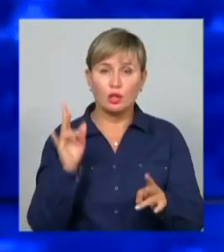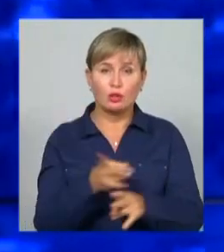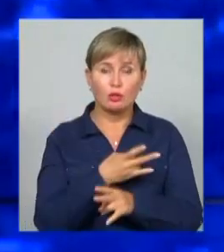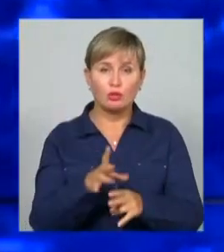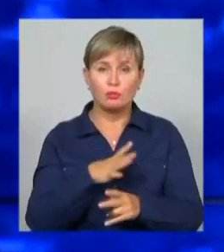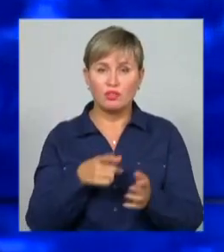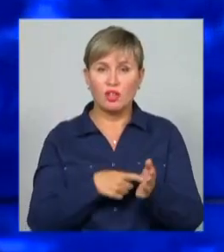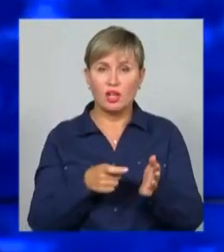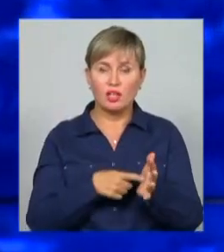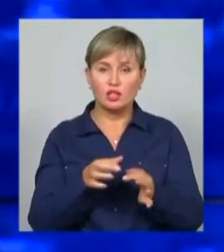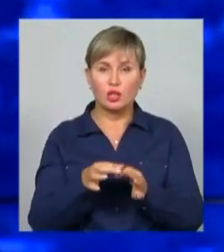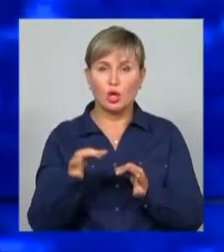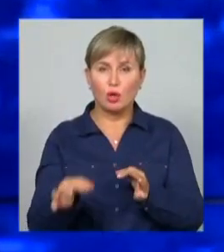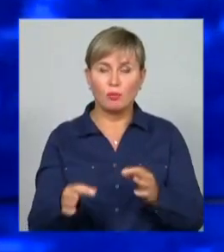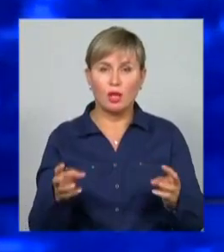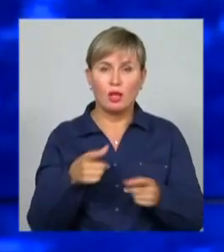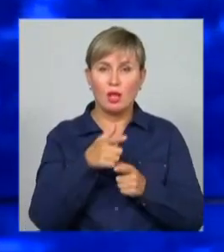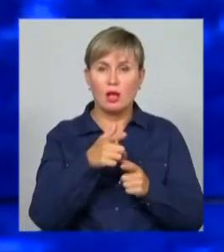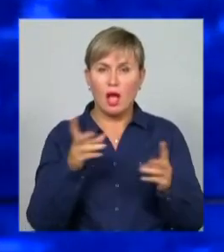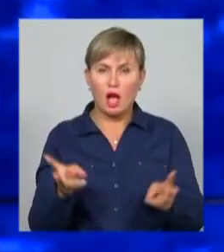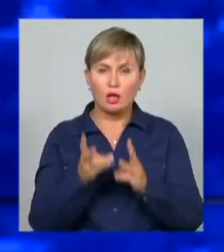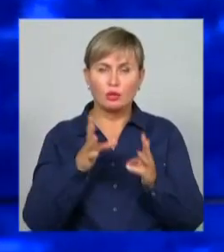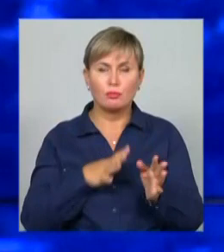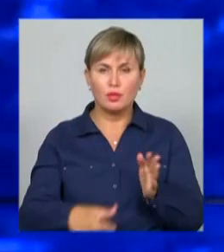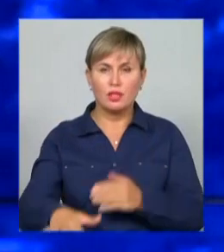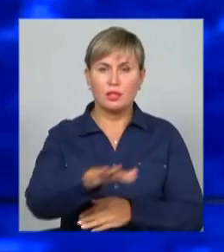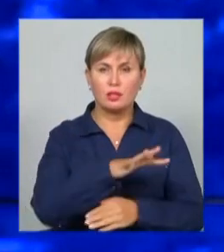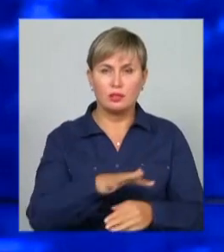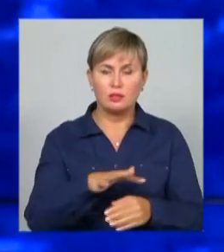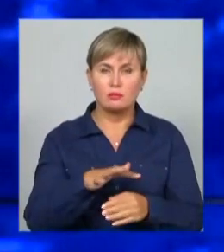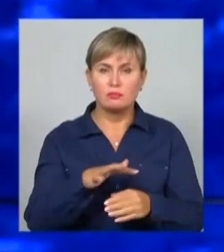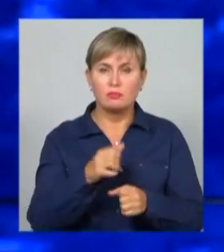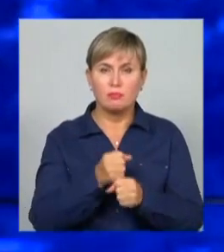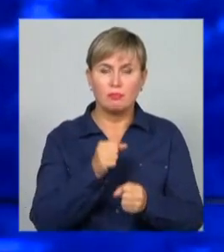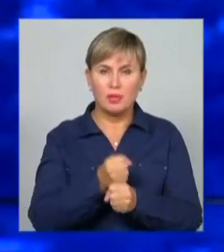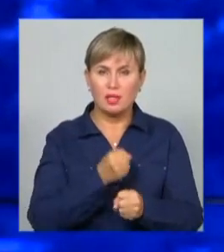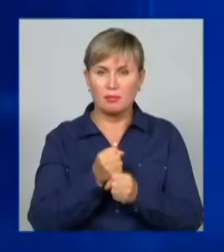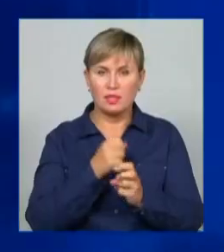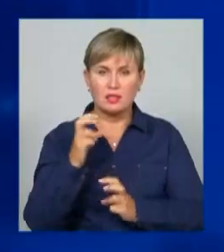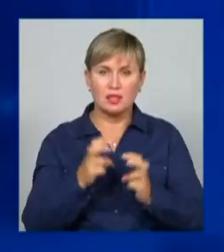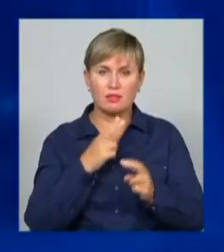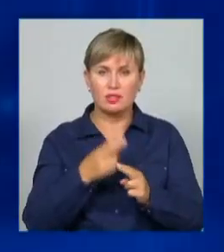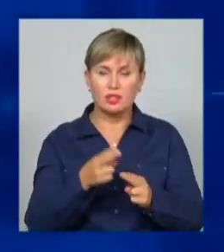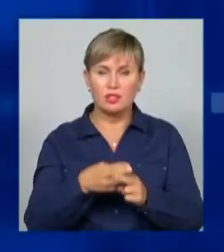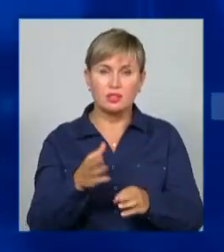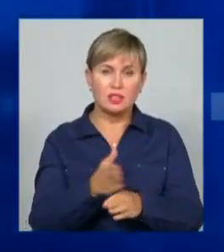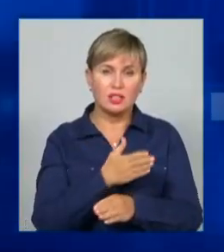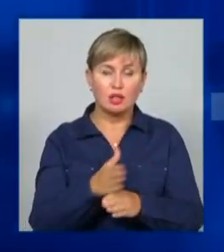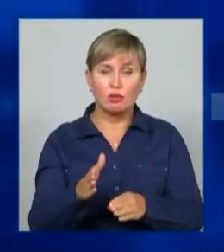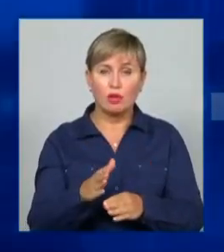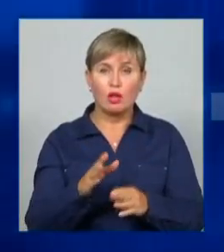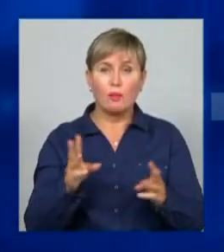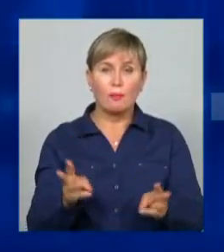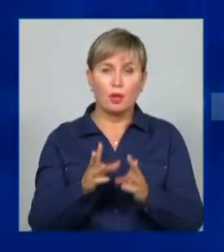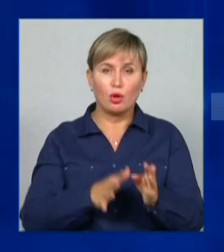тушили в Карагандинской области. Огнем была охвачена территория по переработке автопокрышек на железнодорожной станции «Сортировка». Площадь